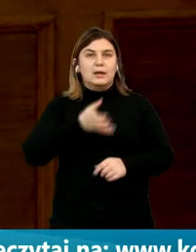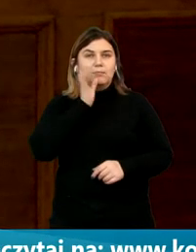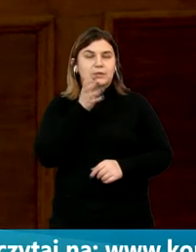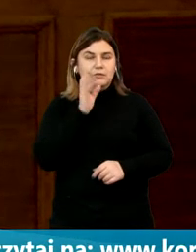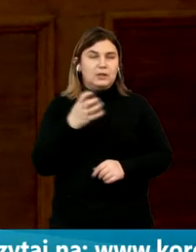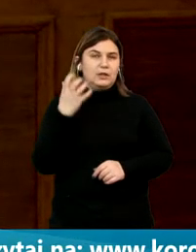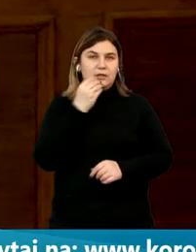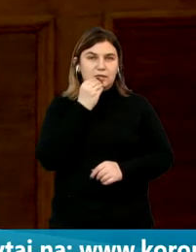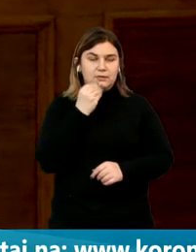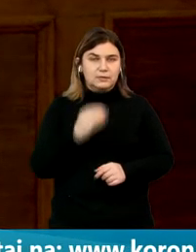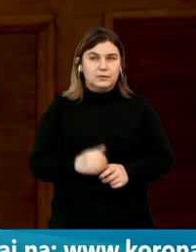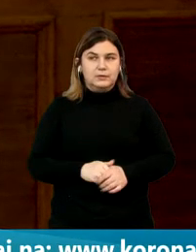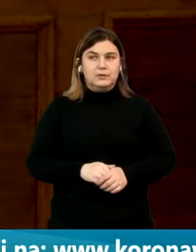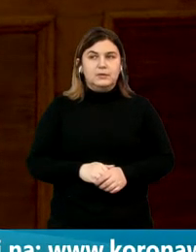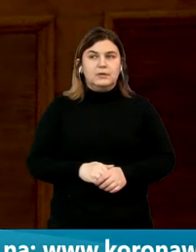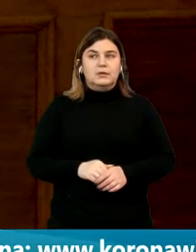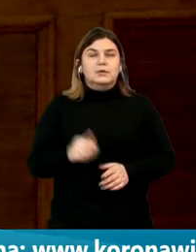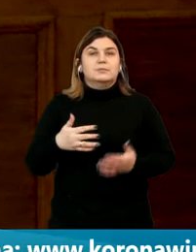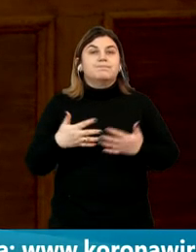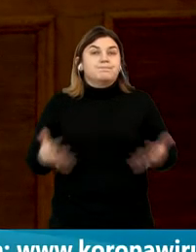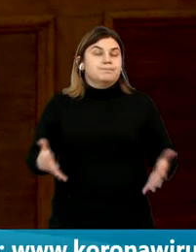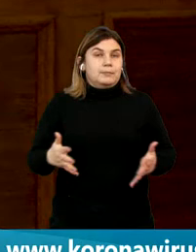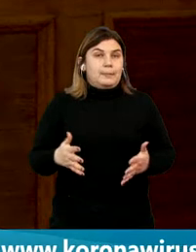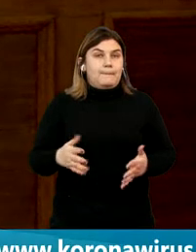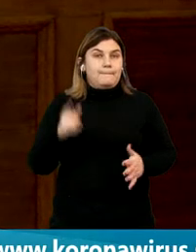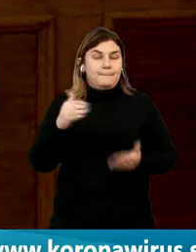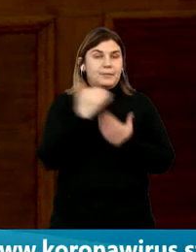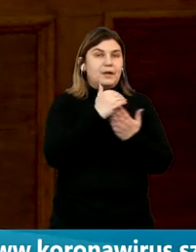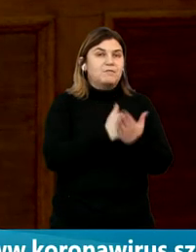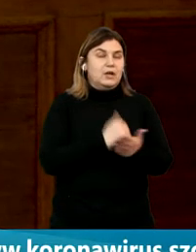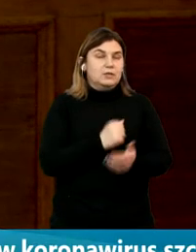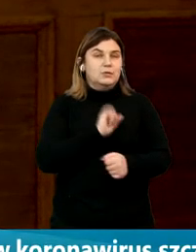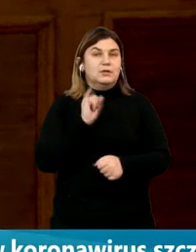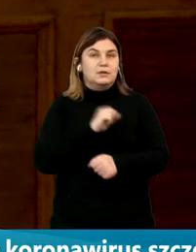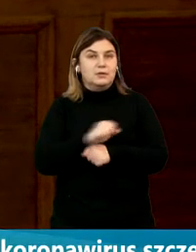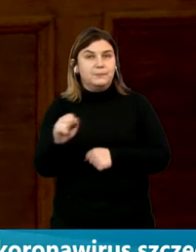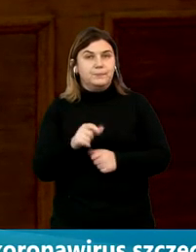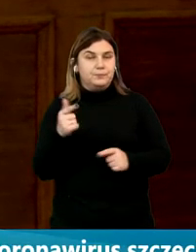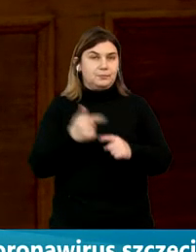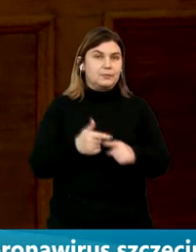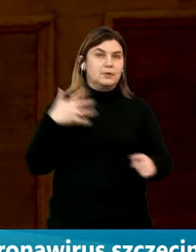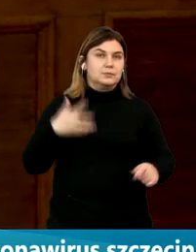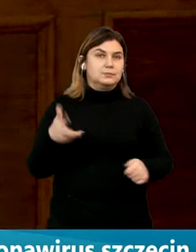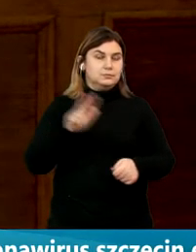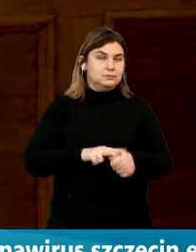jedzenie. Panie Wazyli, no niestety takie warunki mamy, jakie mamy i takie obostrzenia, których